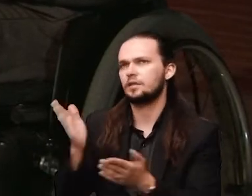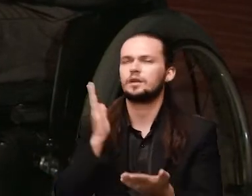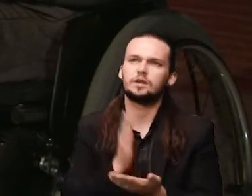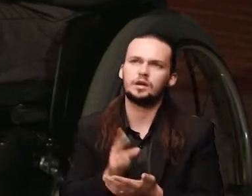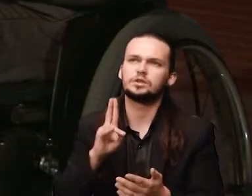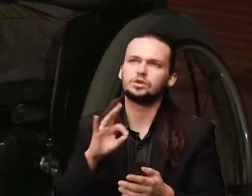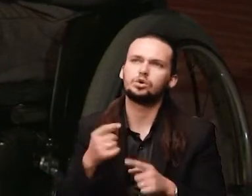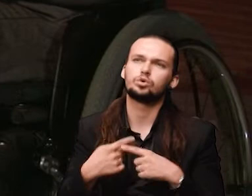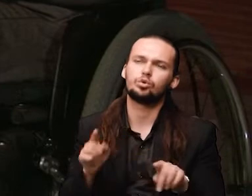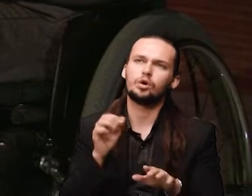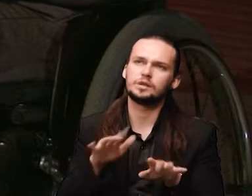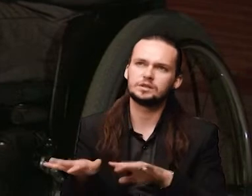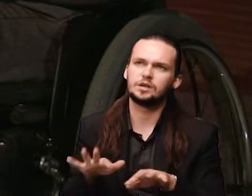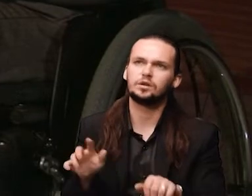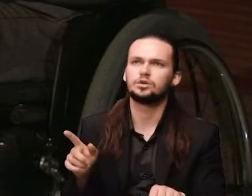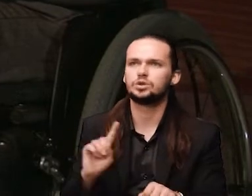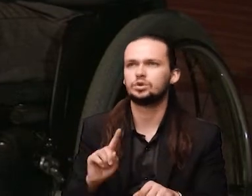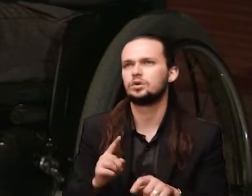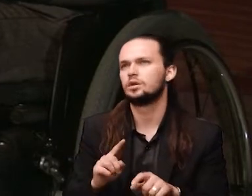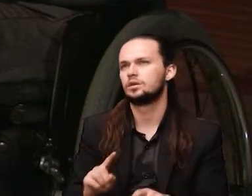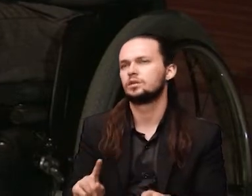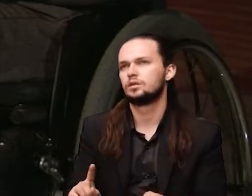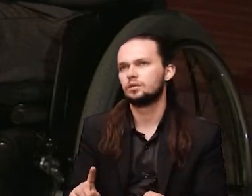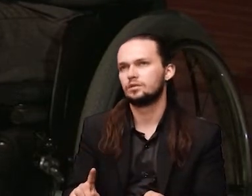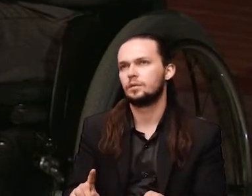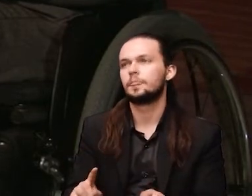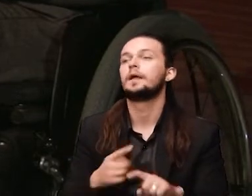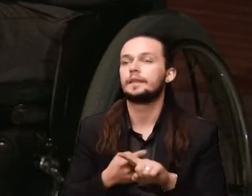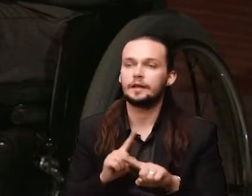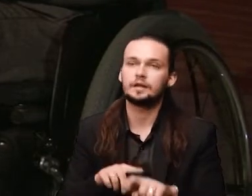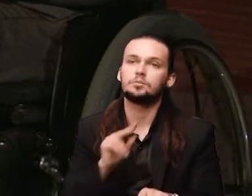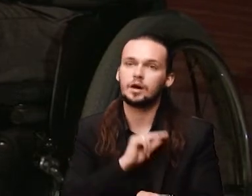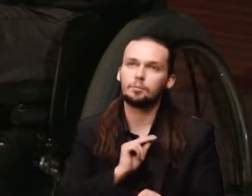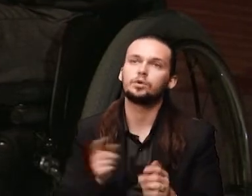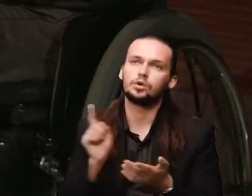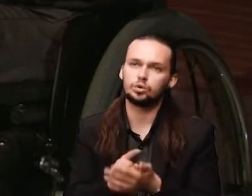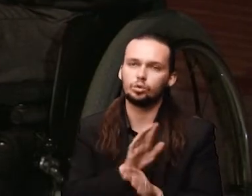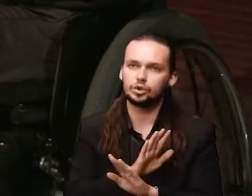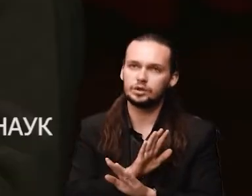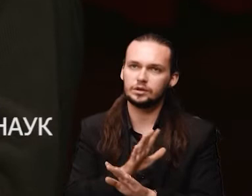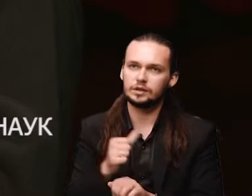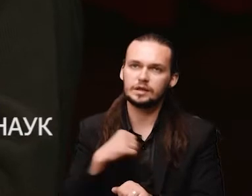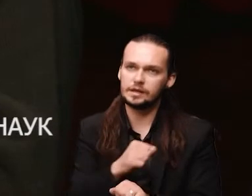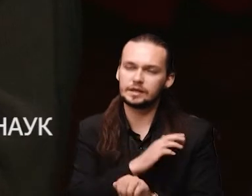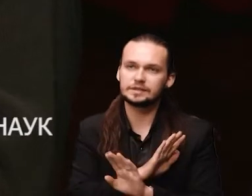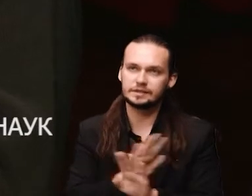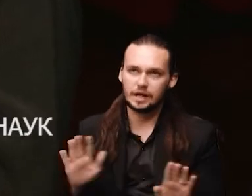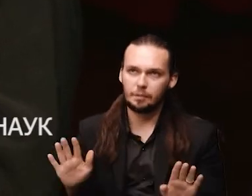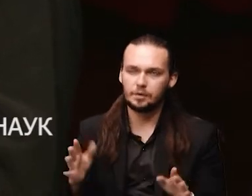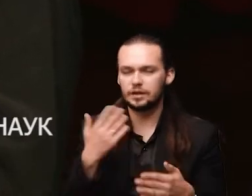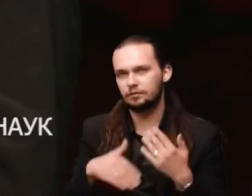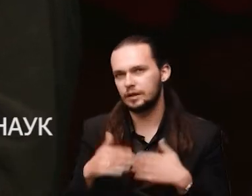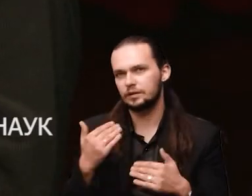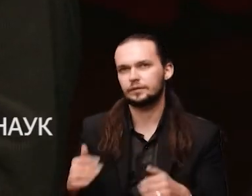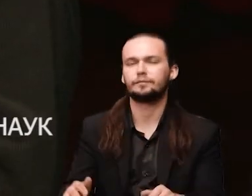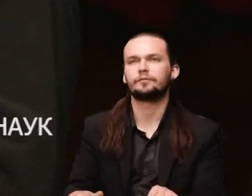этому прийти. Но другое дело, что, конечно же, нужно этим работам не самому инвалиду придумывать, это уже нужно работать серьезно тем,